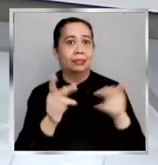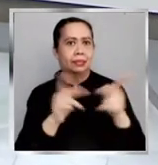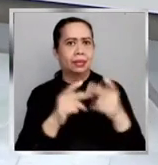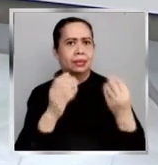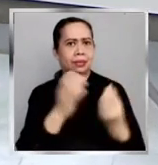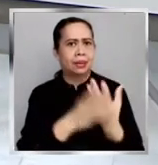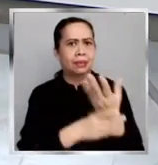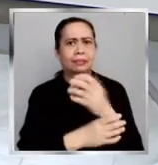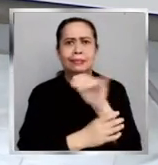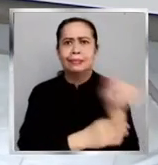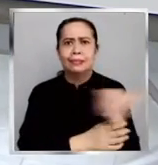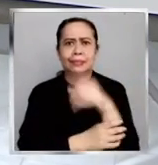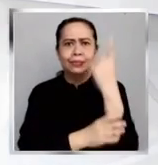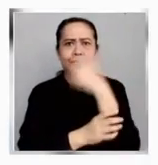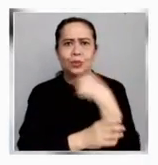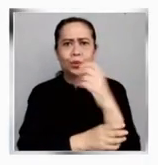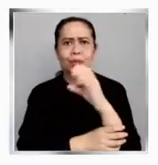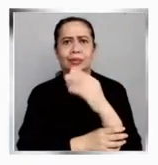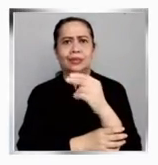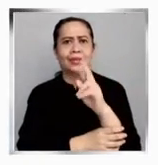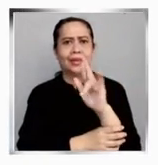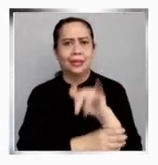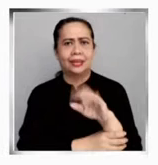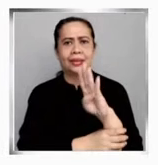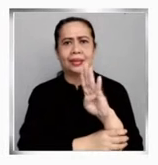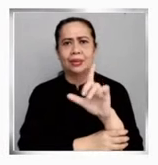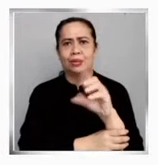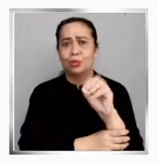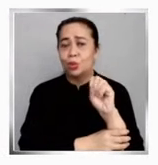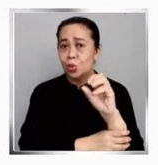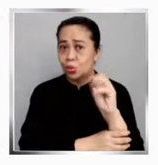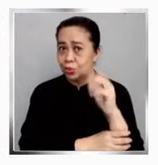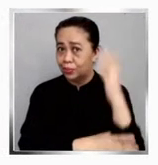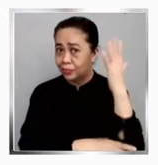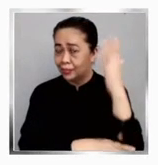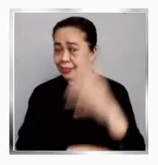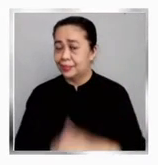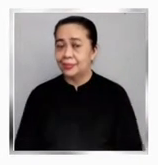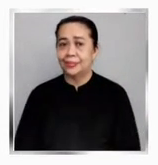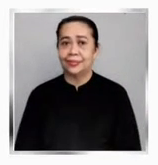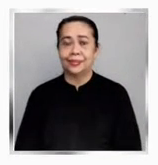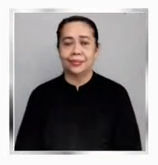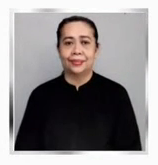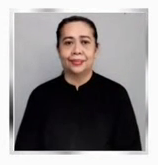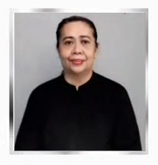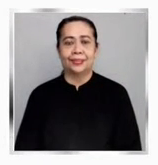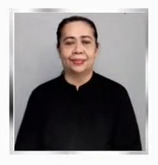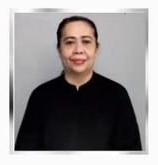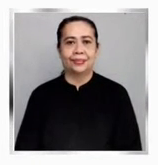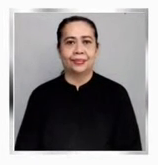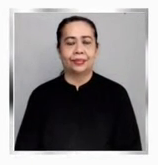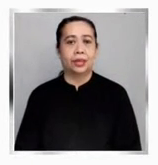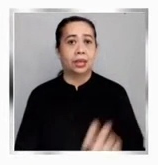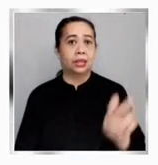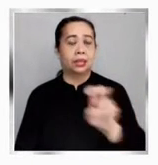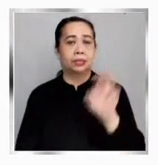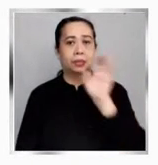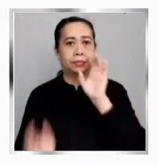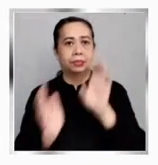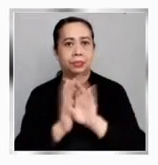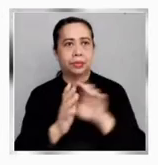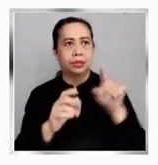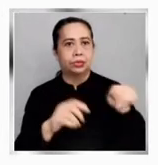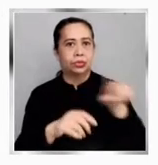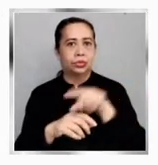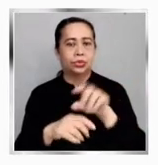cherry blossom. sa travel photos na pinost ng mga taga-Malungon sa Rangani